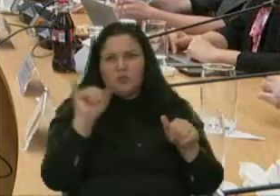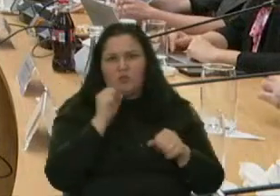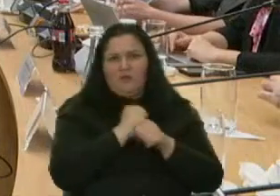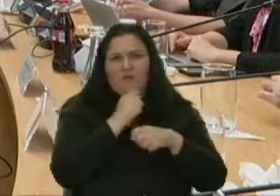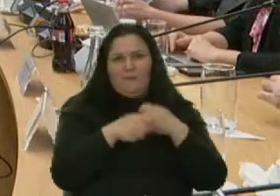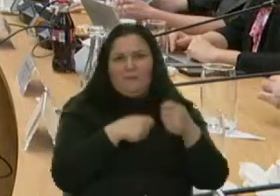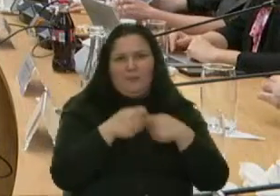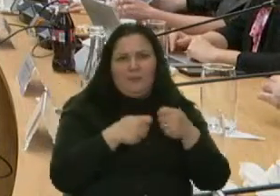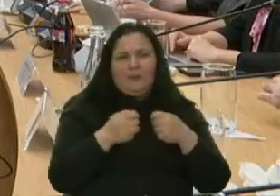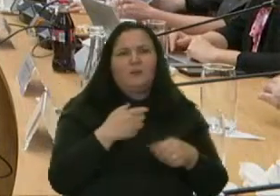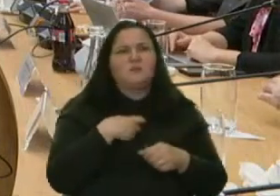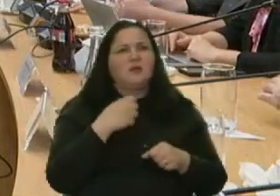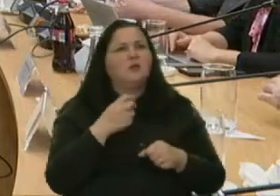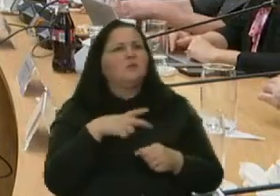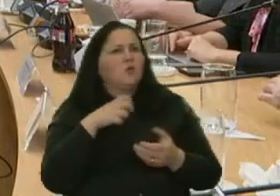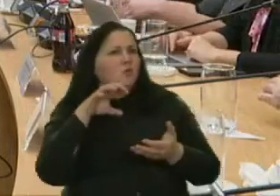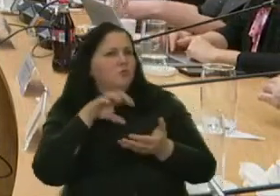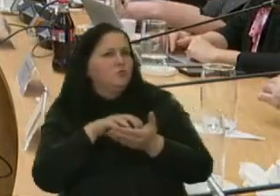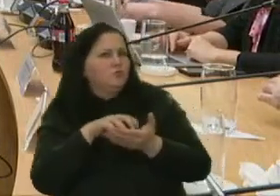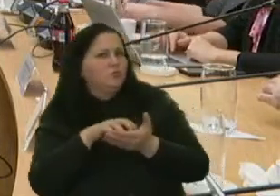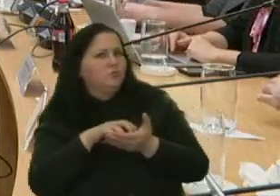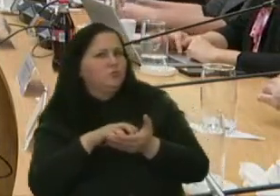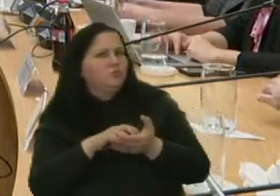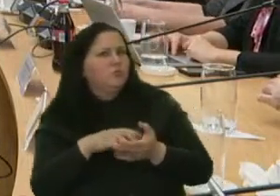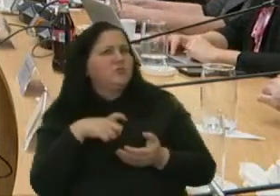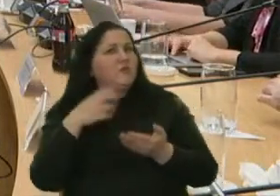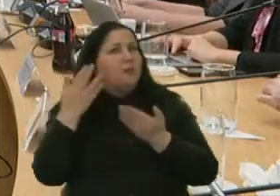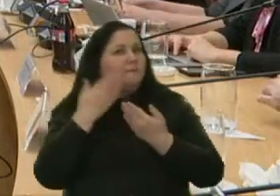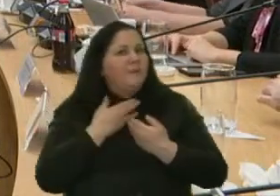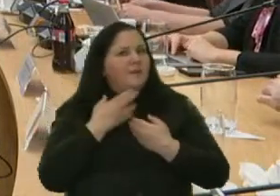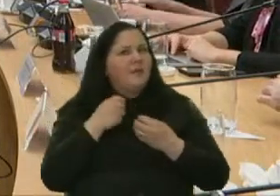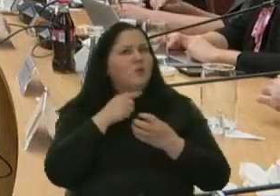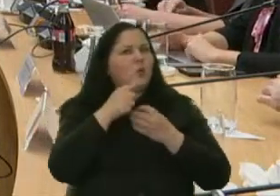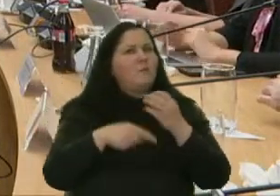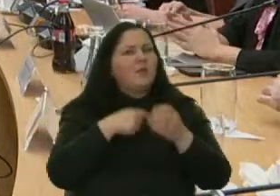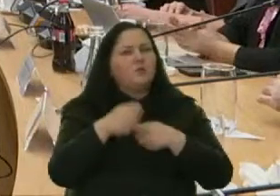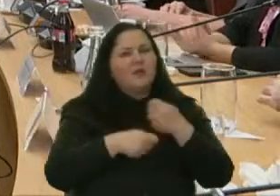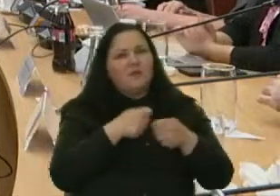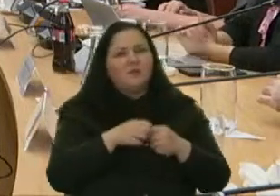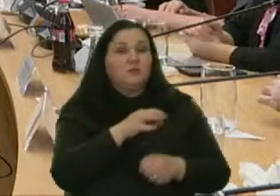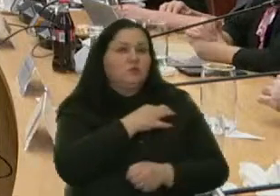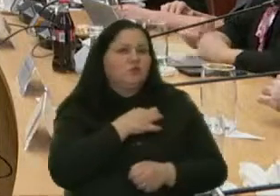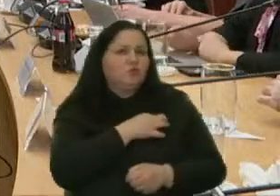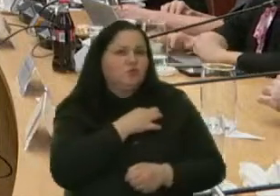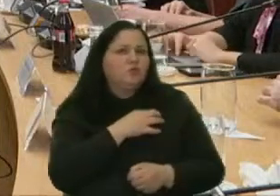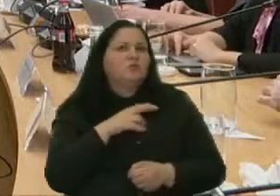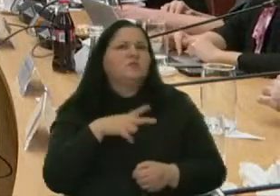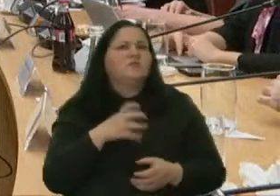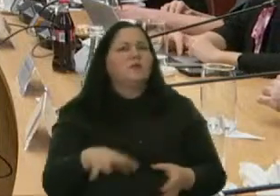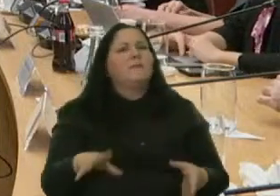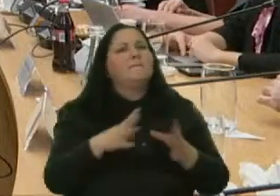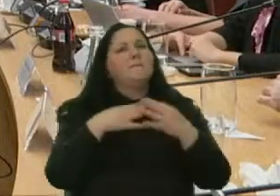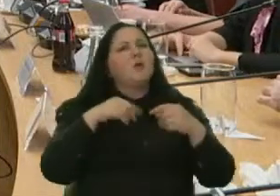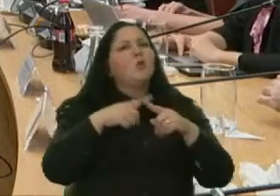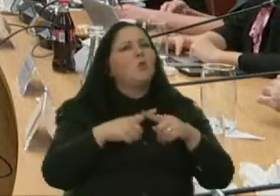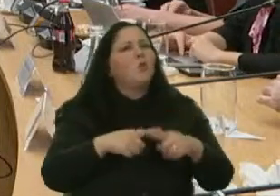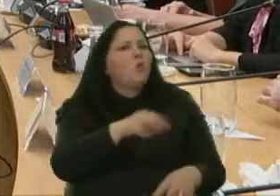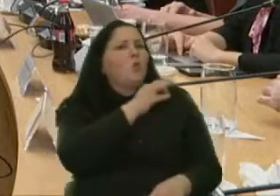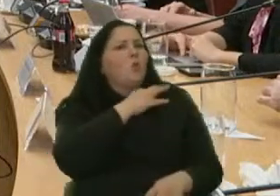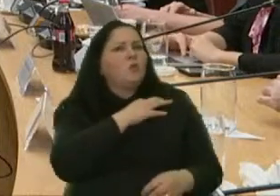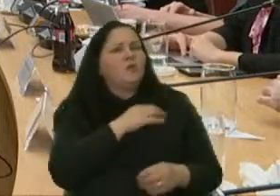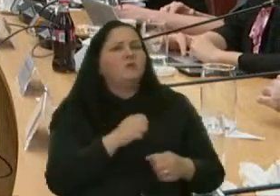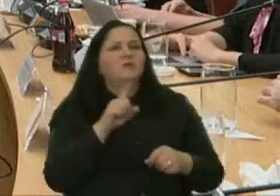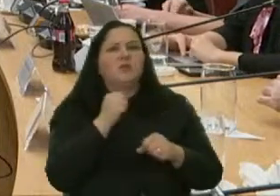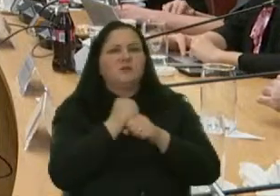business să aibă un ecosistem în care să fie primitor pentru mediul de afaceri studenții să fie împreună cu universitățile că nu s au făcut